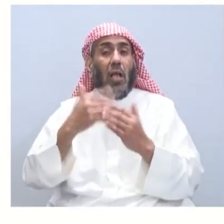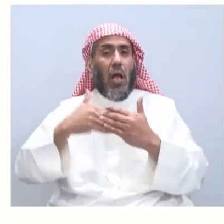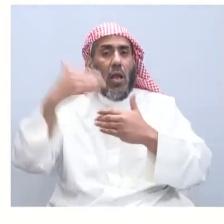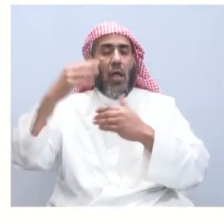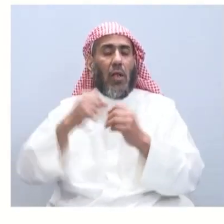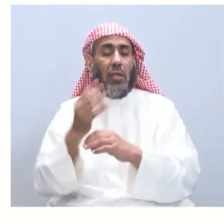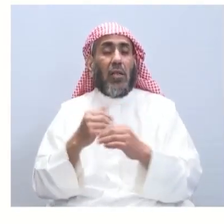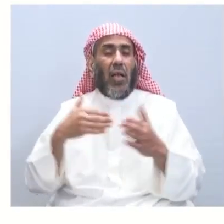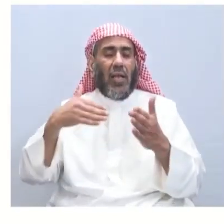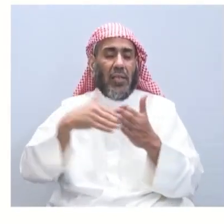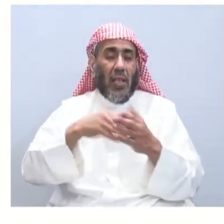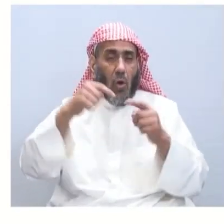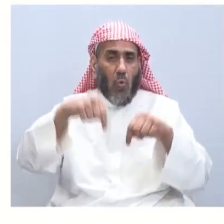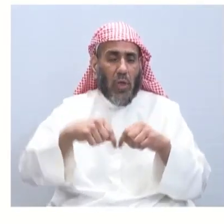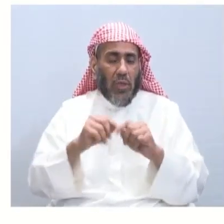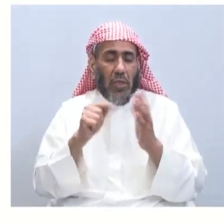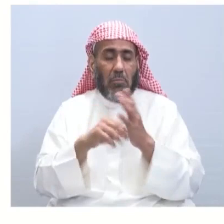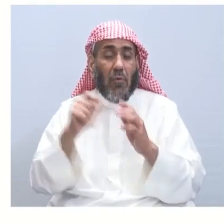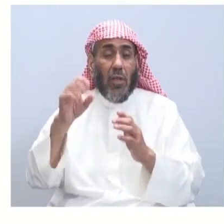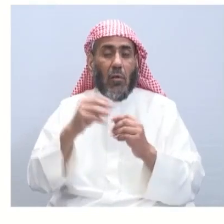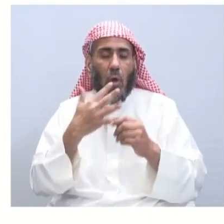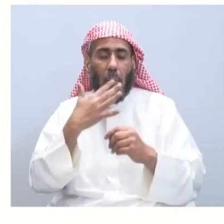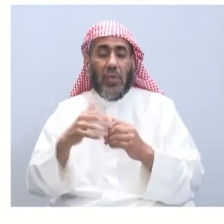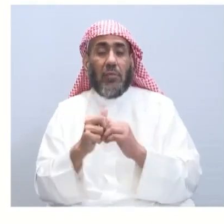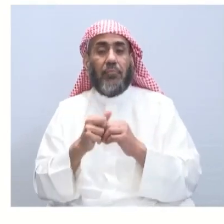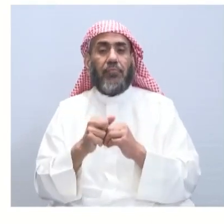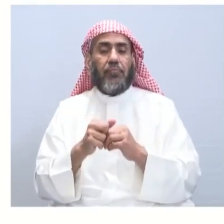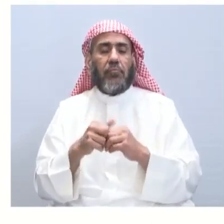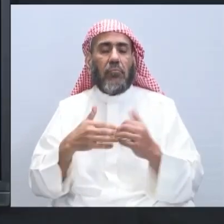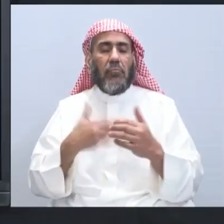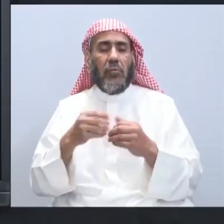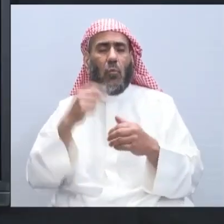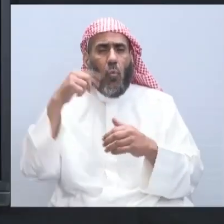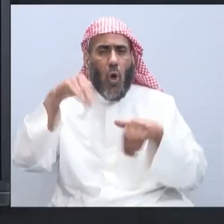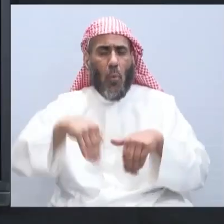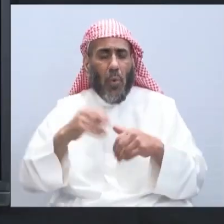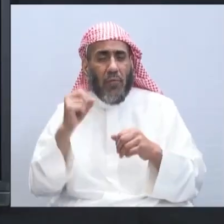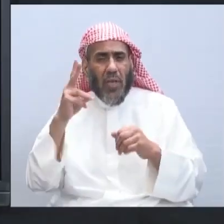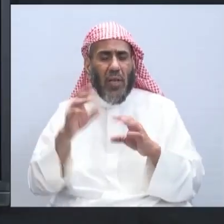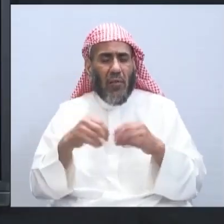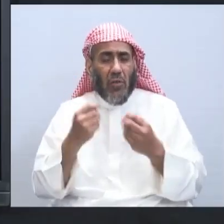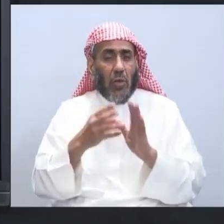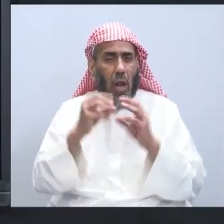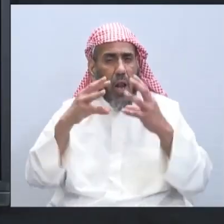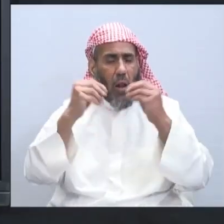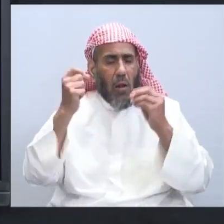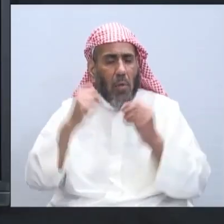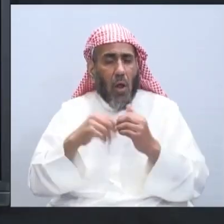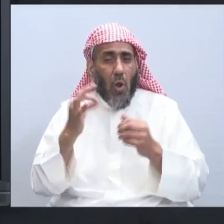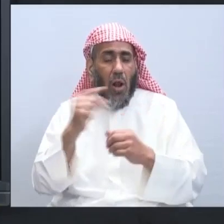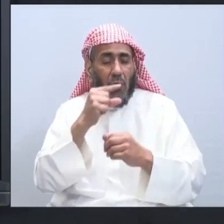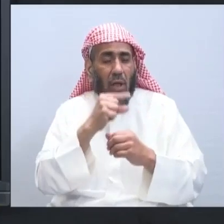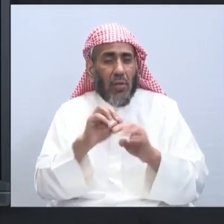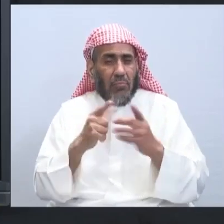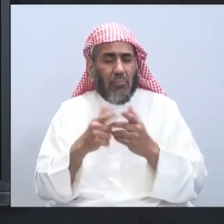الحديثه حتى الوقت اتسم فن المقاله بالبساطه في التعبير وعمق الفكره يعني كيف يعطيك المعنى او الالفاظ او